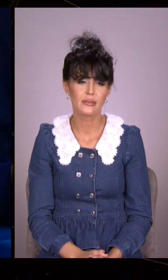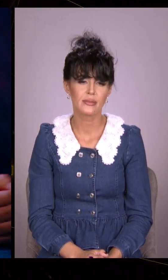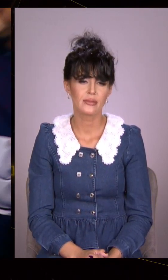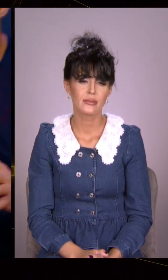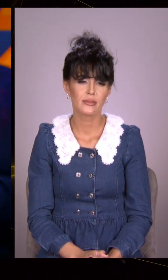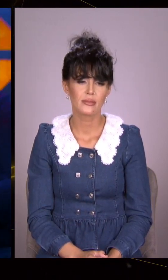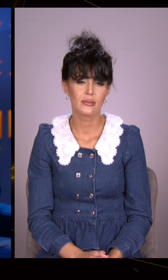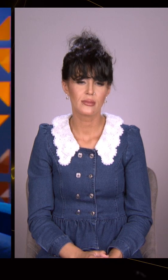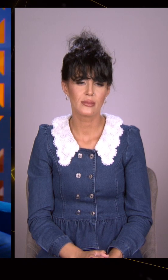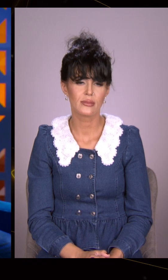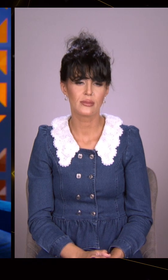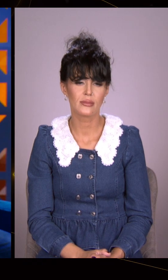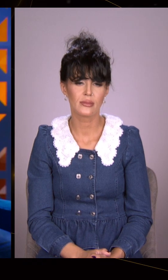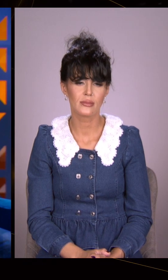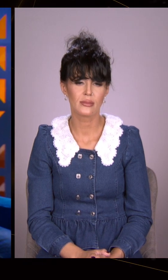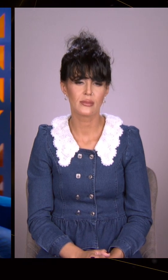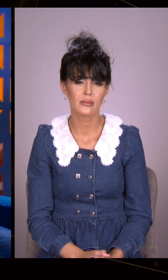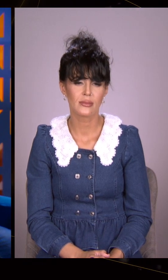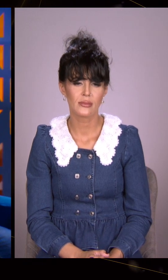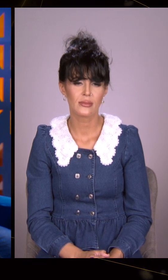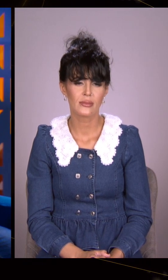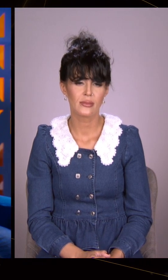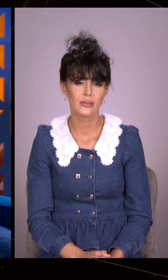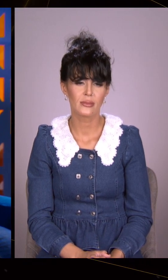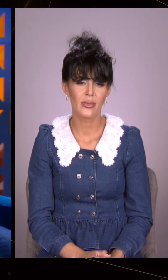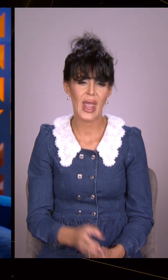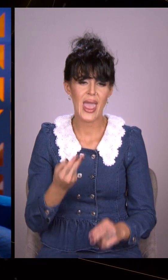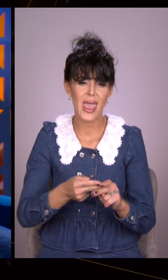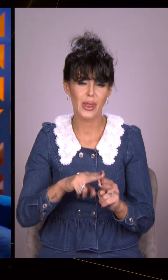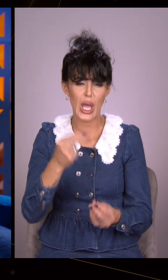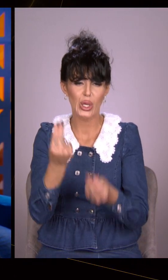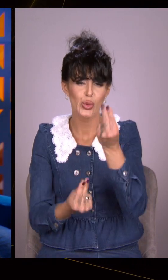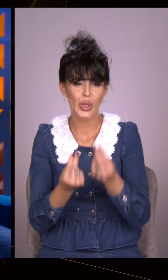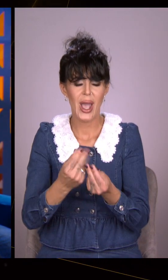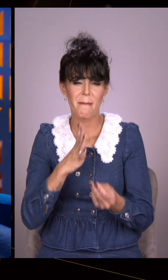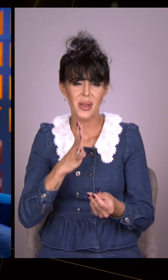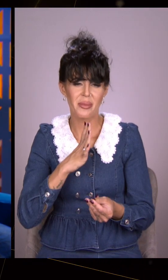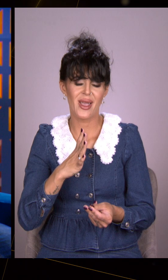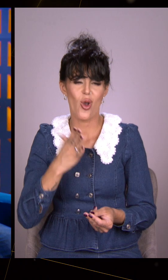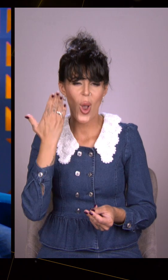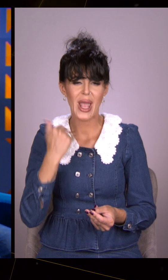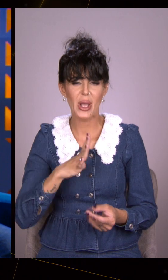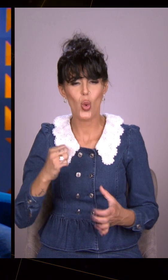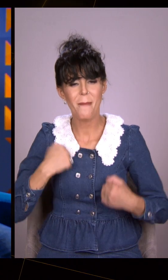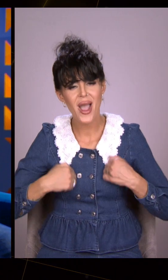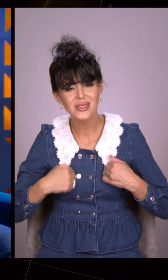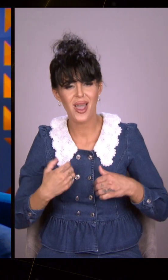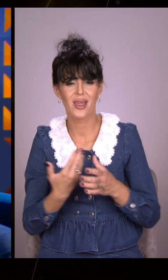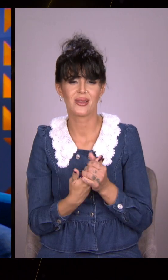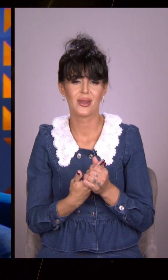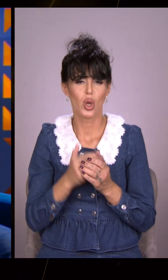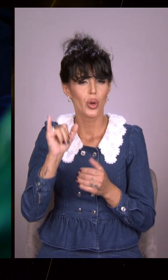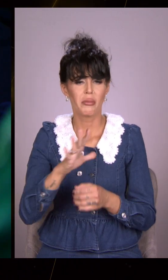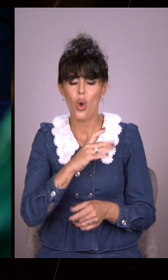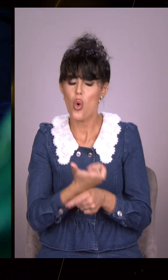Покажіть. Стяга він їв. Цим бавився, коли купався. Ну, взагалі м'ячі любив. У нього дуже багато їх